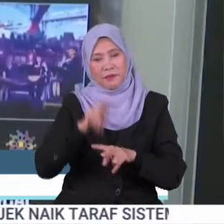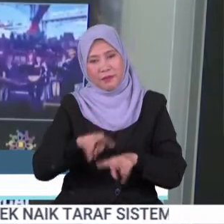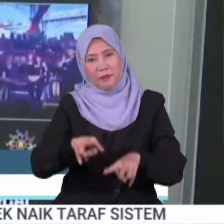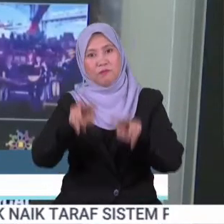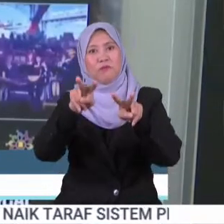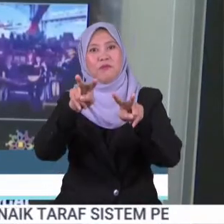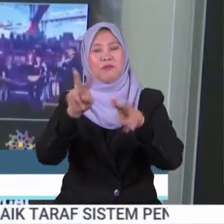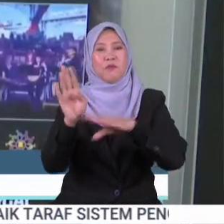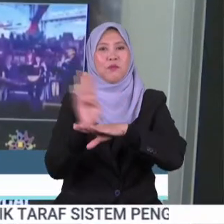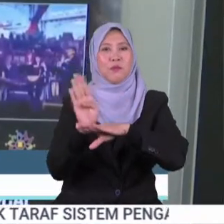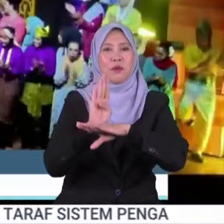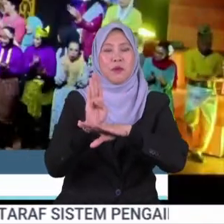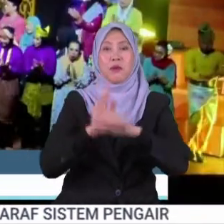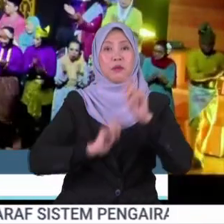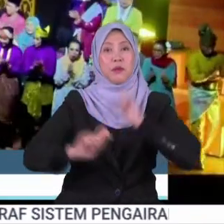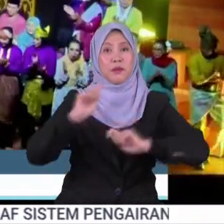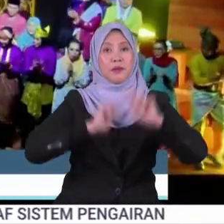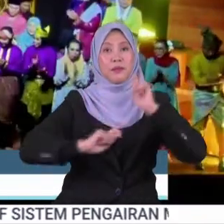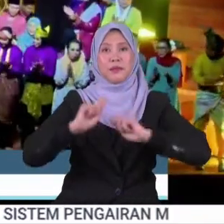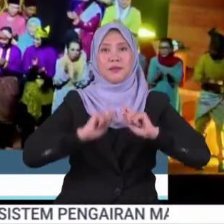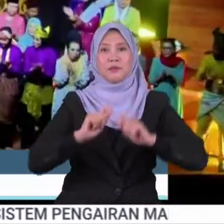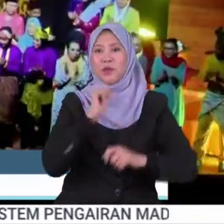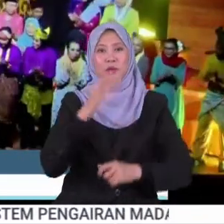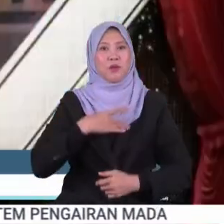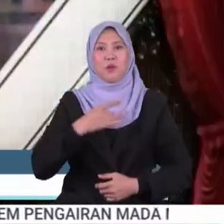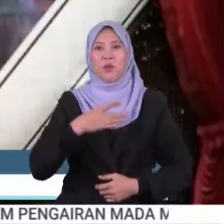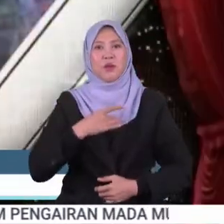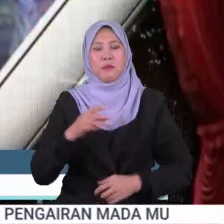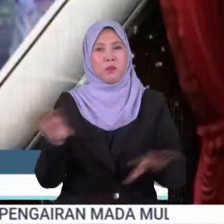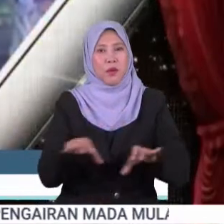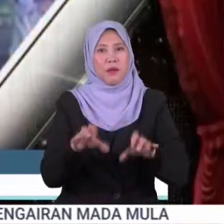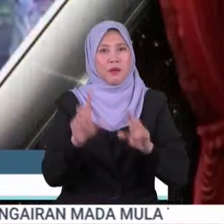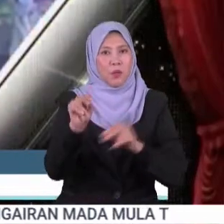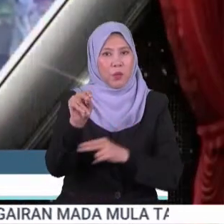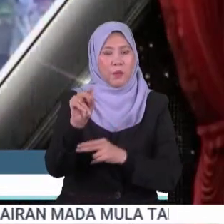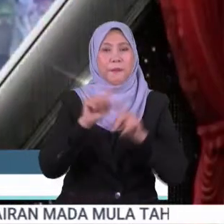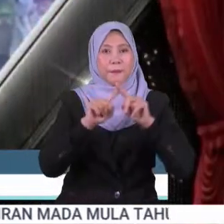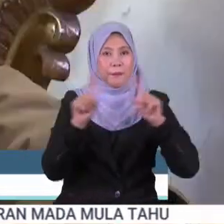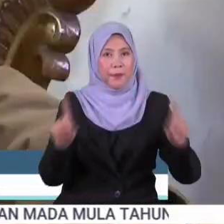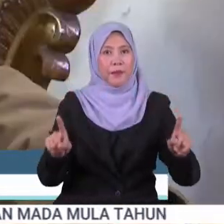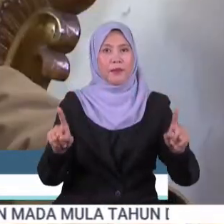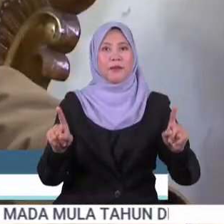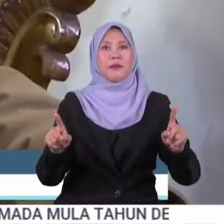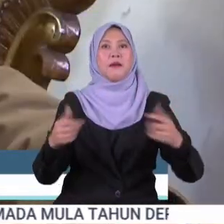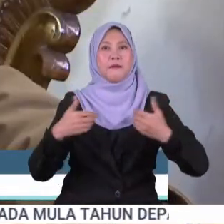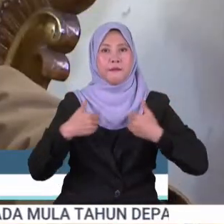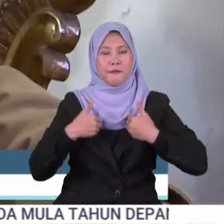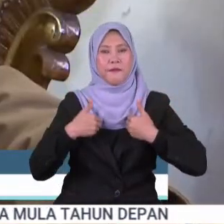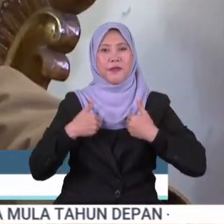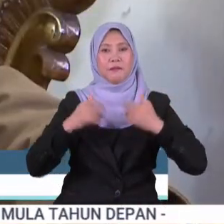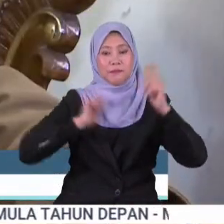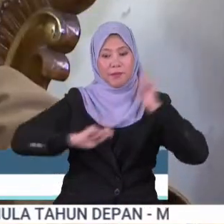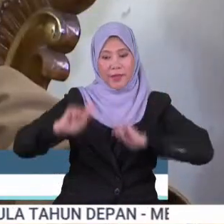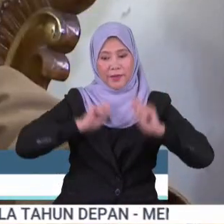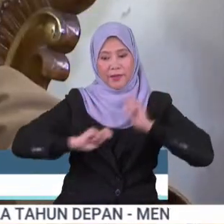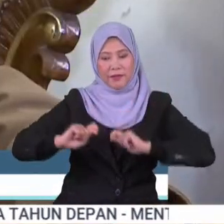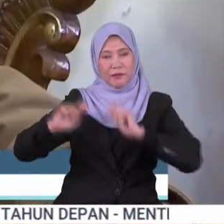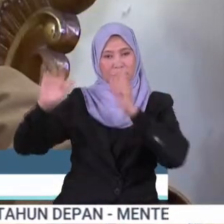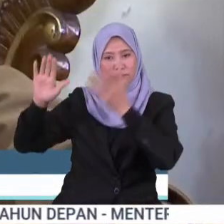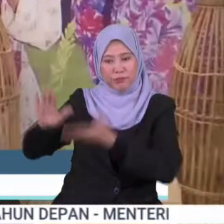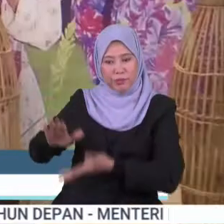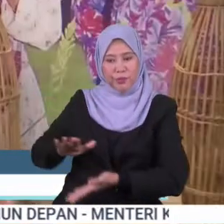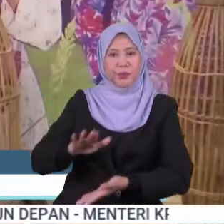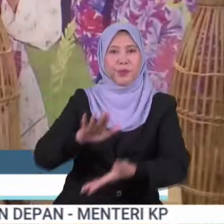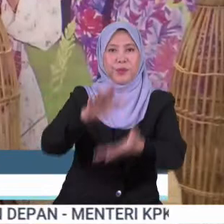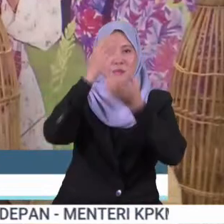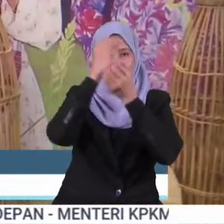Kerana kita buat teater bukan kerana kita suka-suka nak buat, tetapi kerana kita ada menyampaikan mesej itu yang lebih